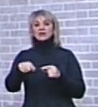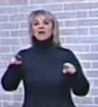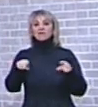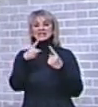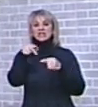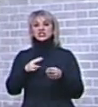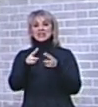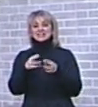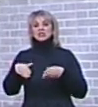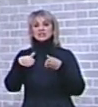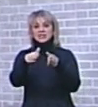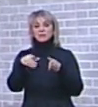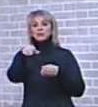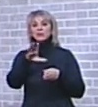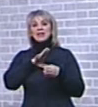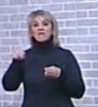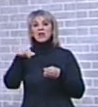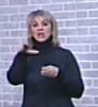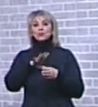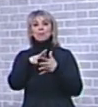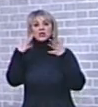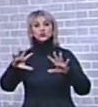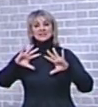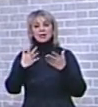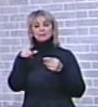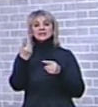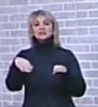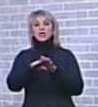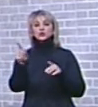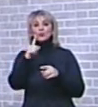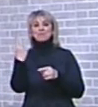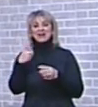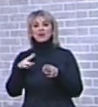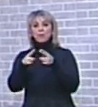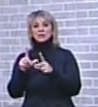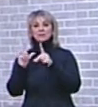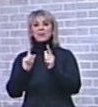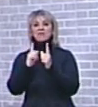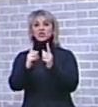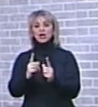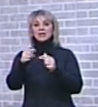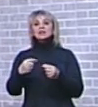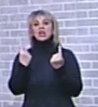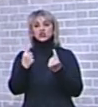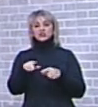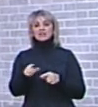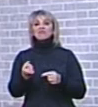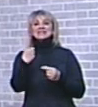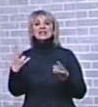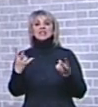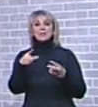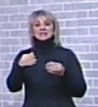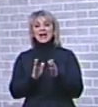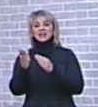Возрождение железнодорожного сообщения для Волгодонска – большое событие, так что первый состав провожали торжественно. Возникла